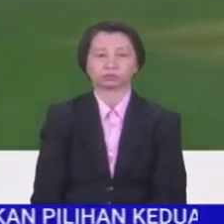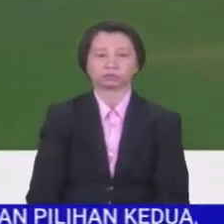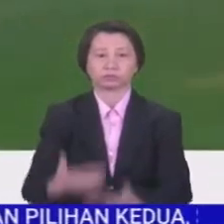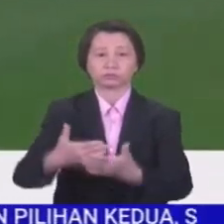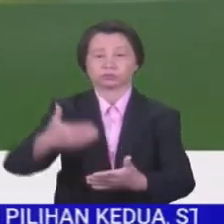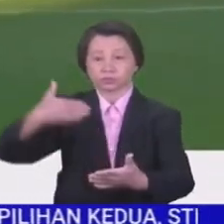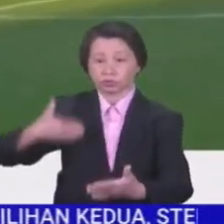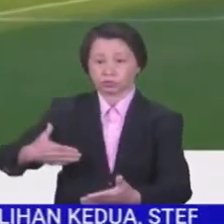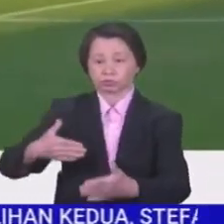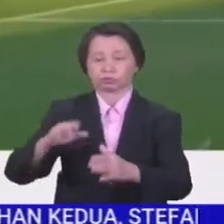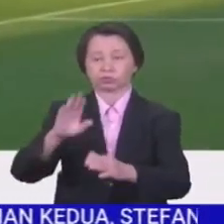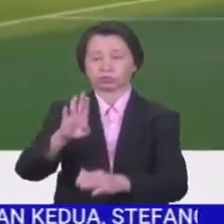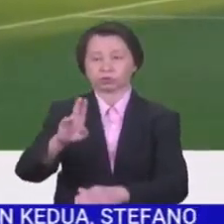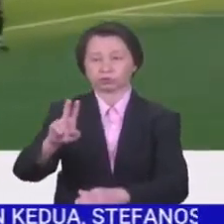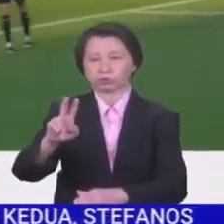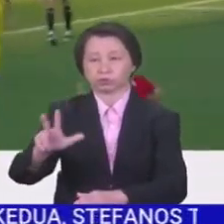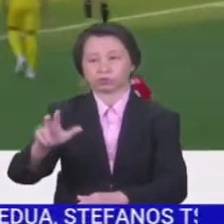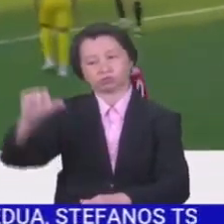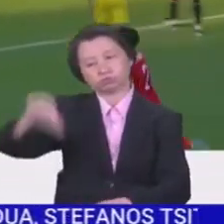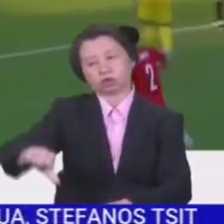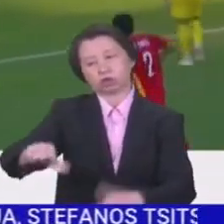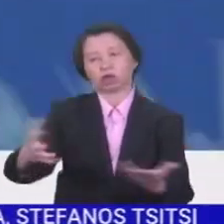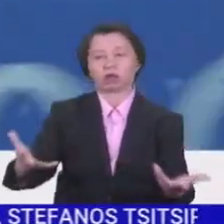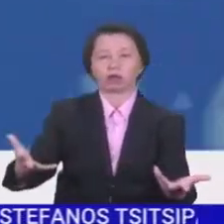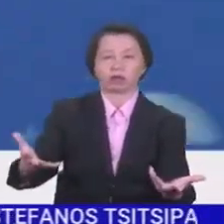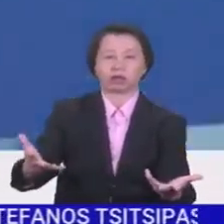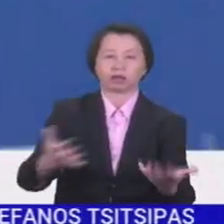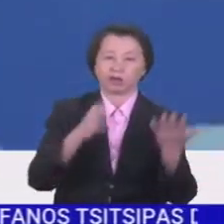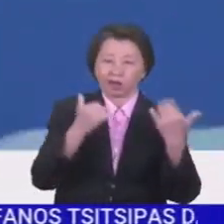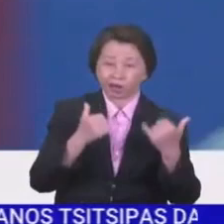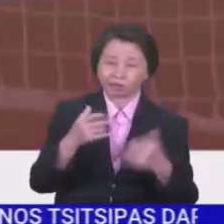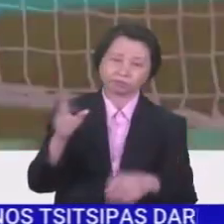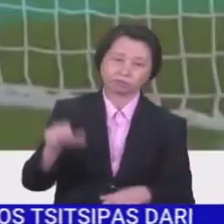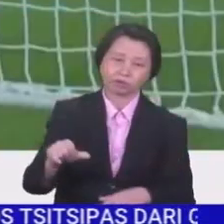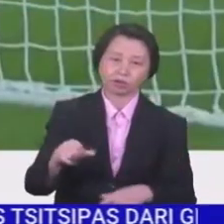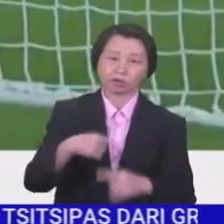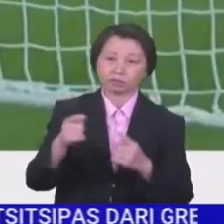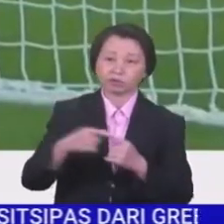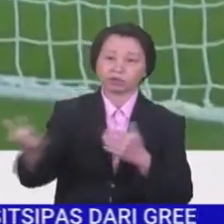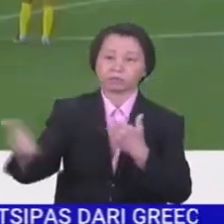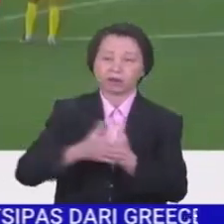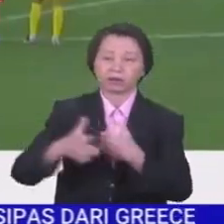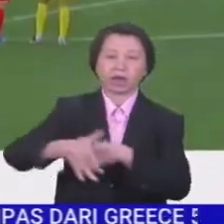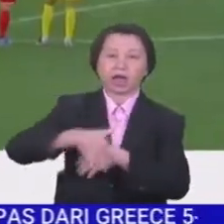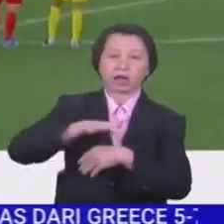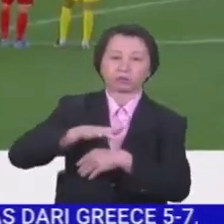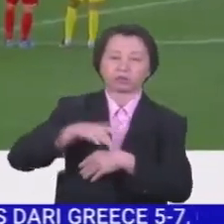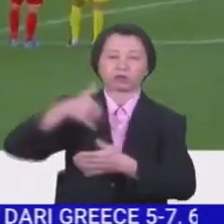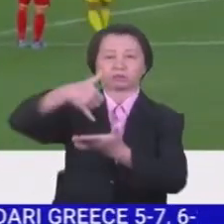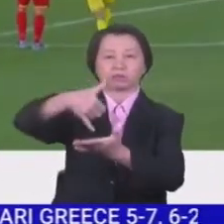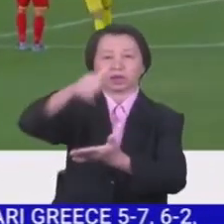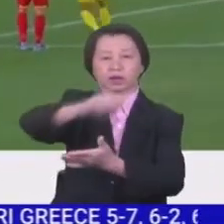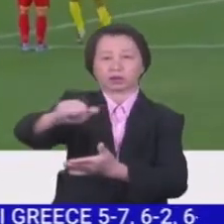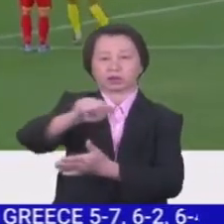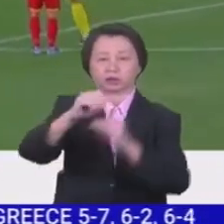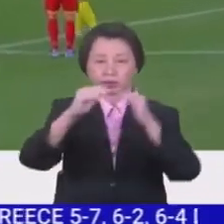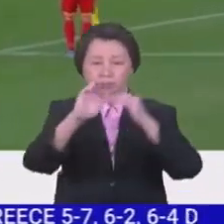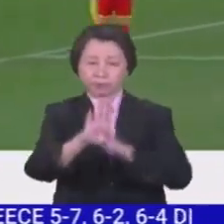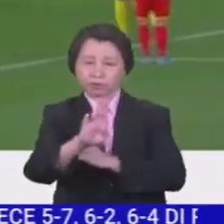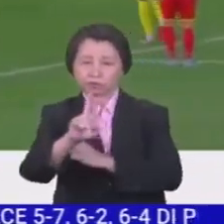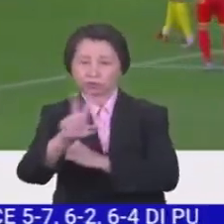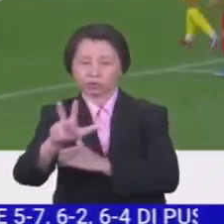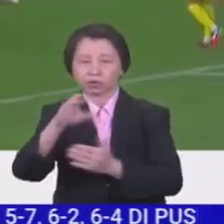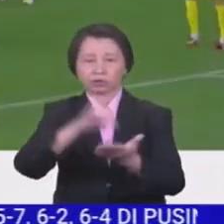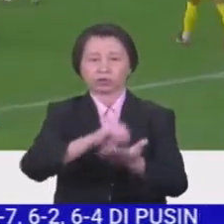Sebelum ini, skuad B23 negara gagal memberi impak yang diharapkan apabila peluang awal dalam saingan Piala Asia B23 di